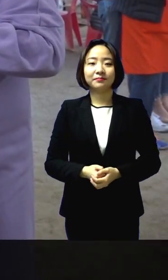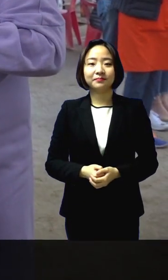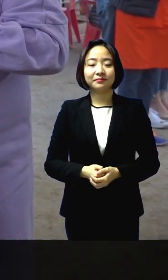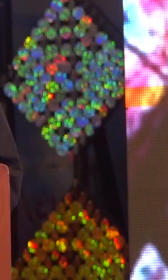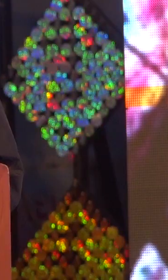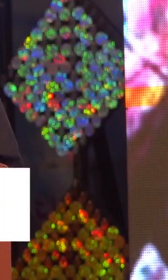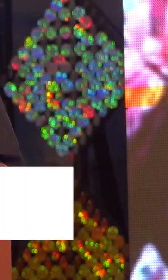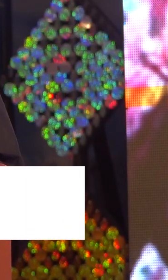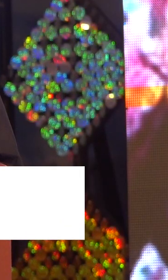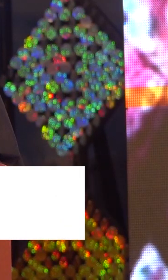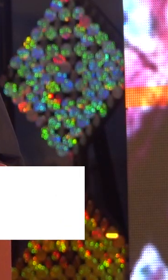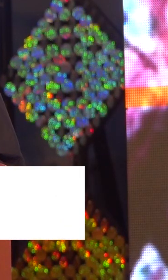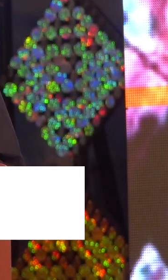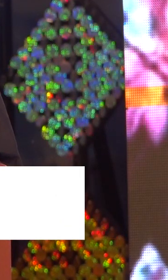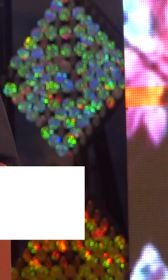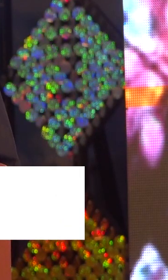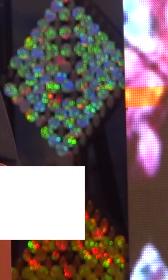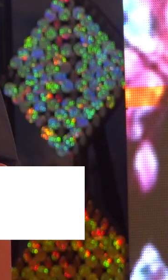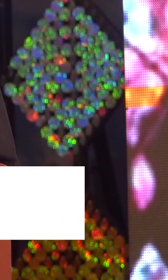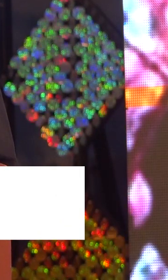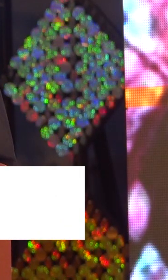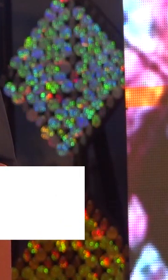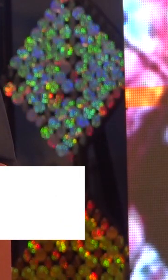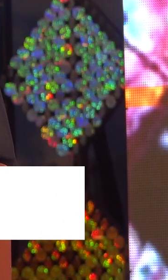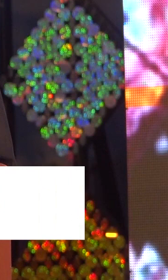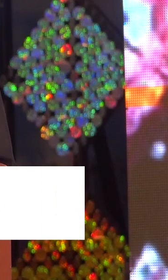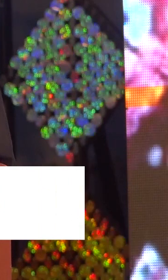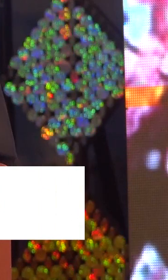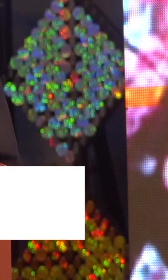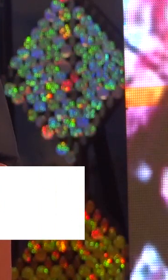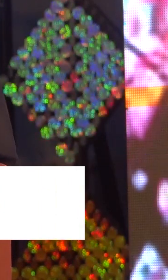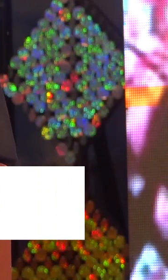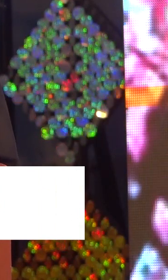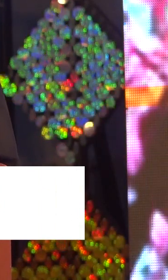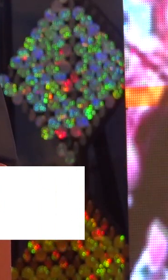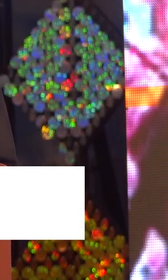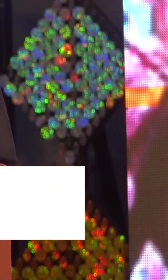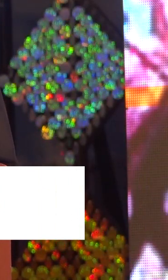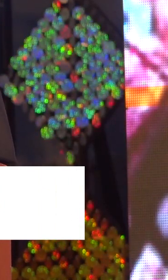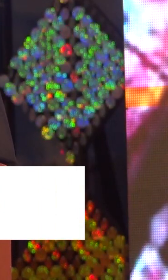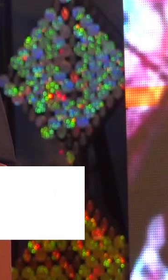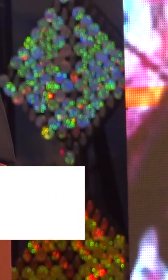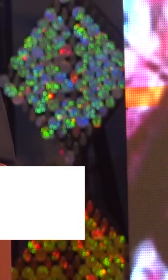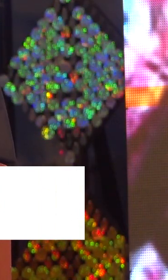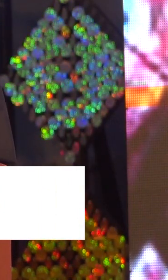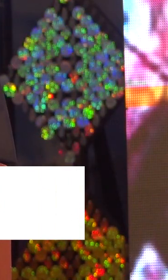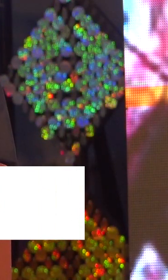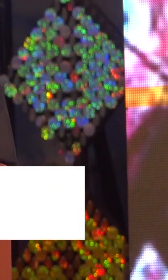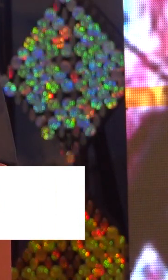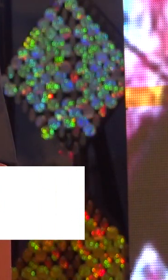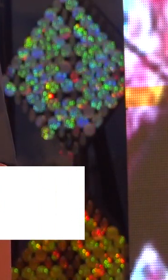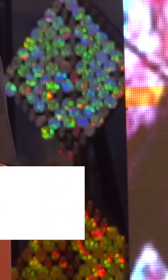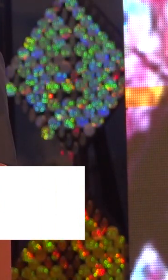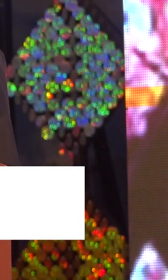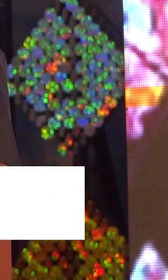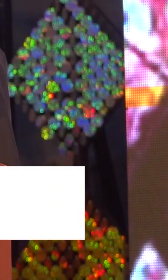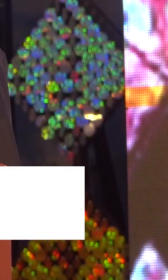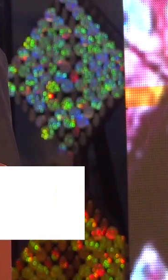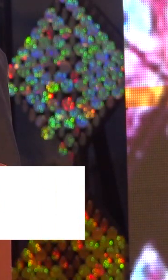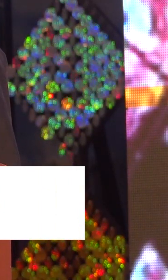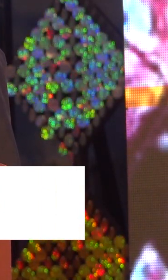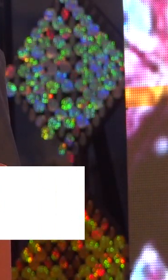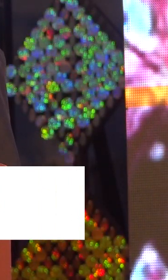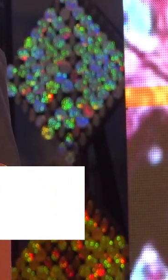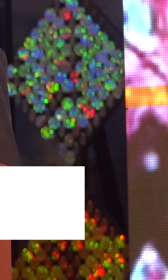열렸습니다. 북면 주민 여러분께 진심으로 감사드리고 우리 여러분들의 이러한 몇 벚꽃